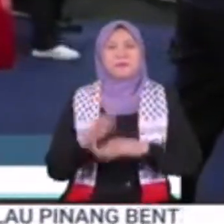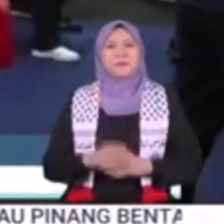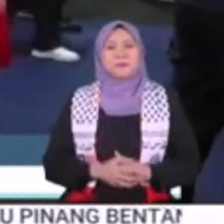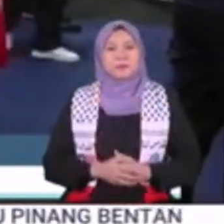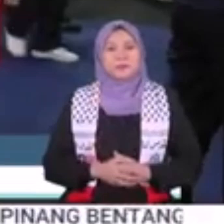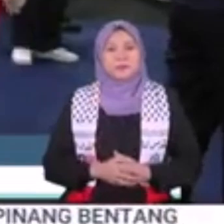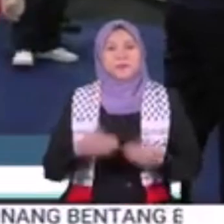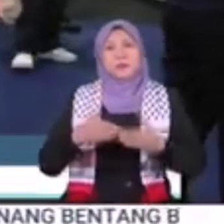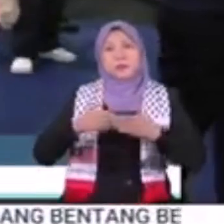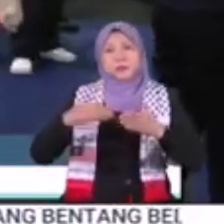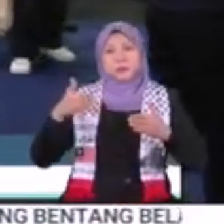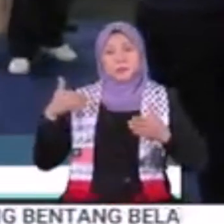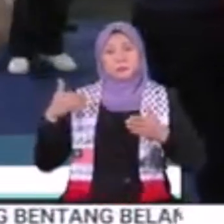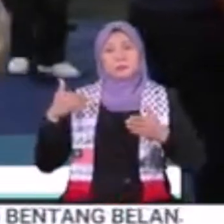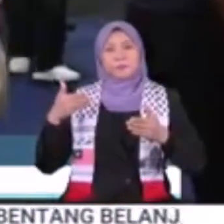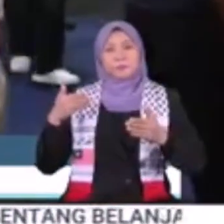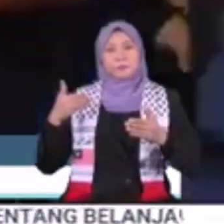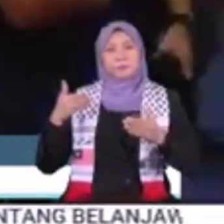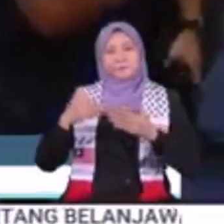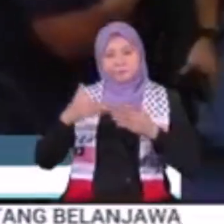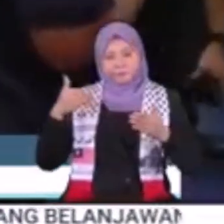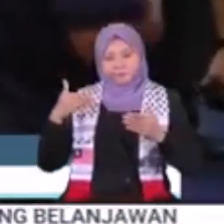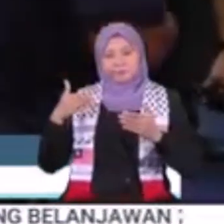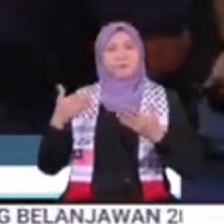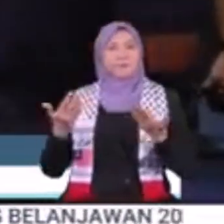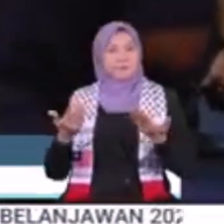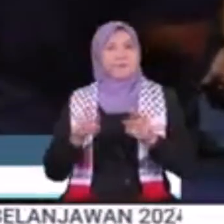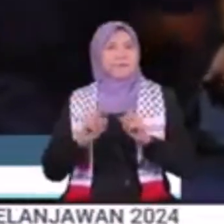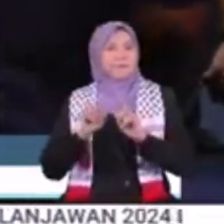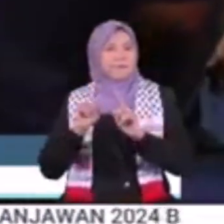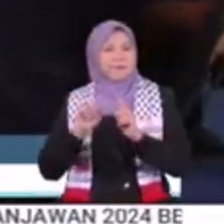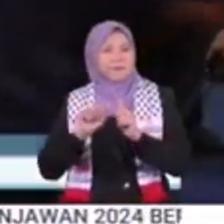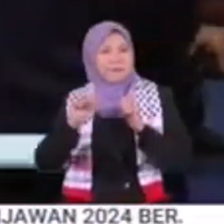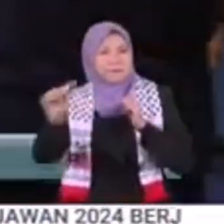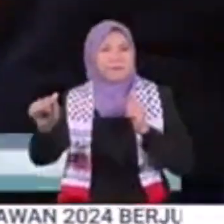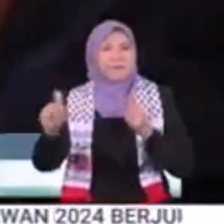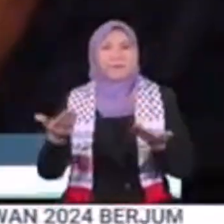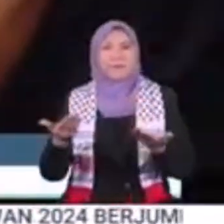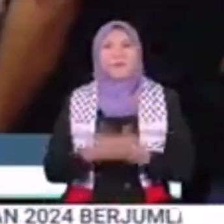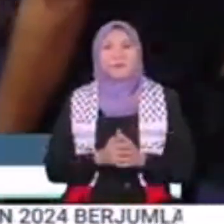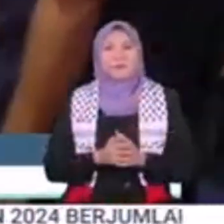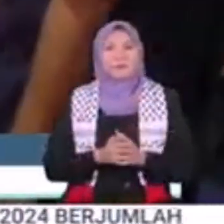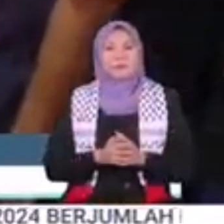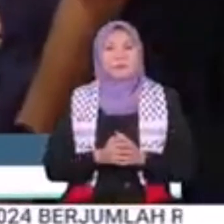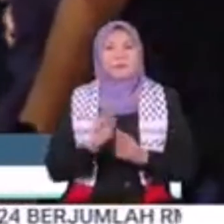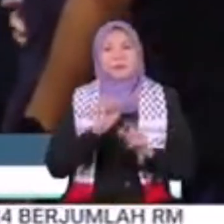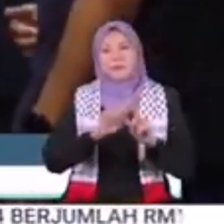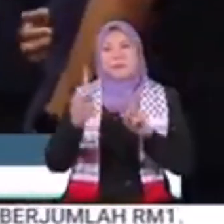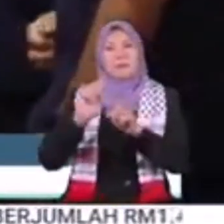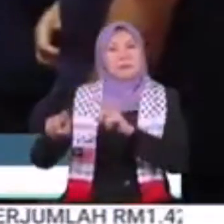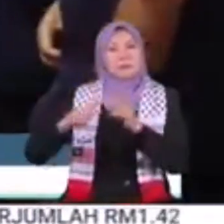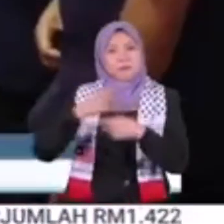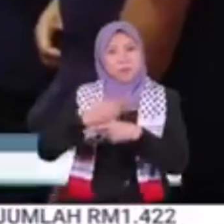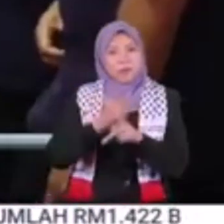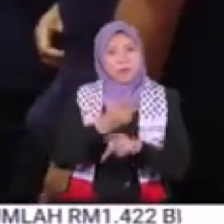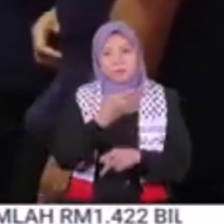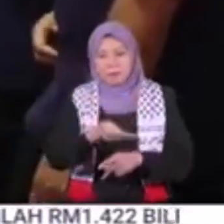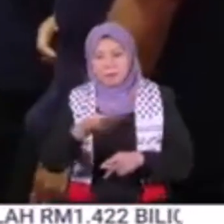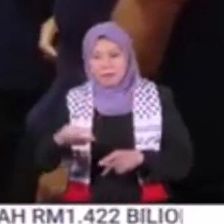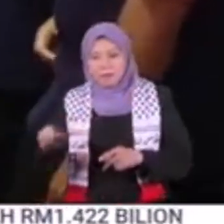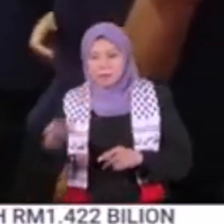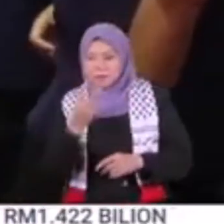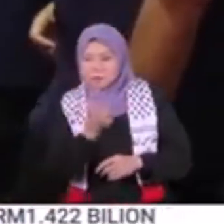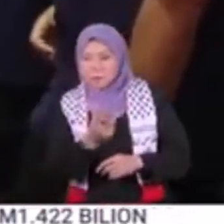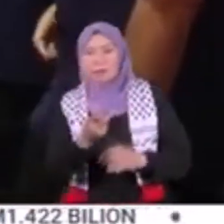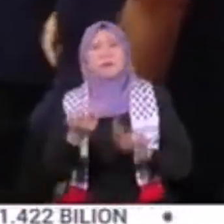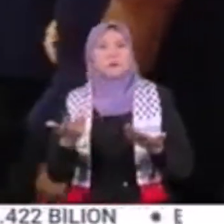lah. Sebelum kita boleh pergi lebih jauh kan. Kita boleh tengok usahawan-usahawan kita dengan pelbagai produk diorang kan. Mana